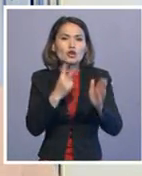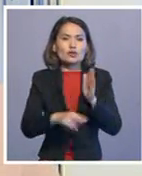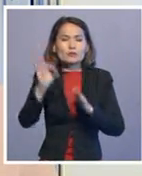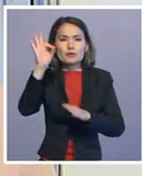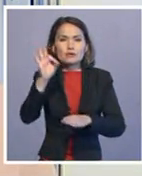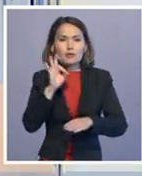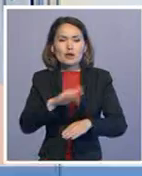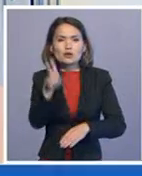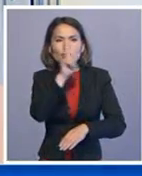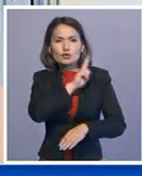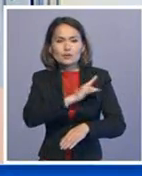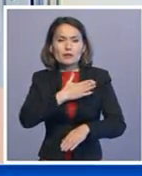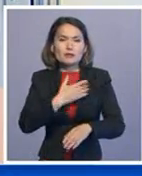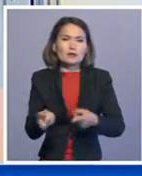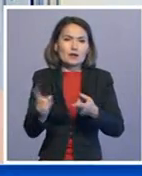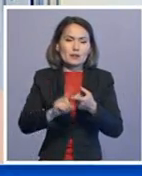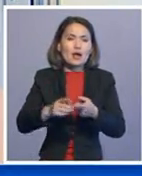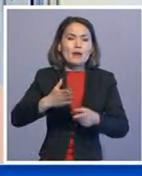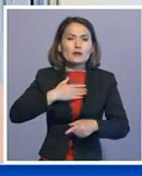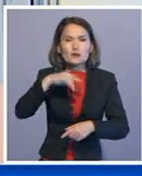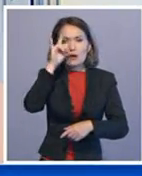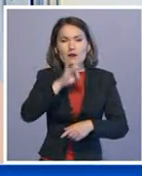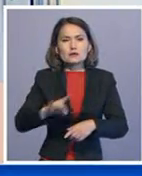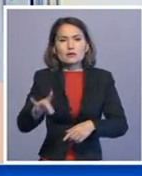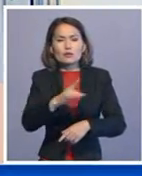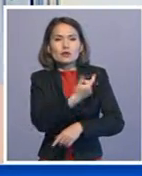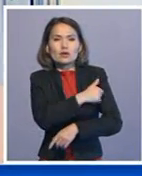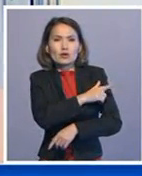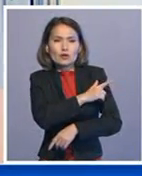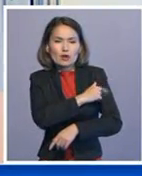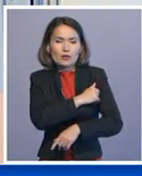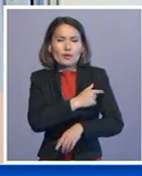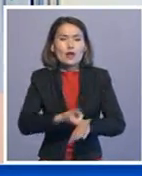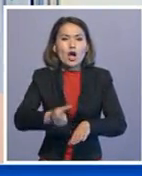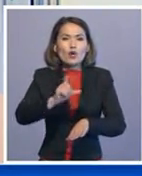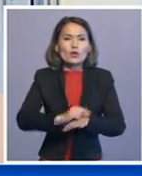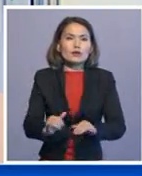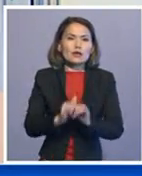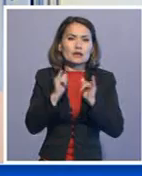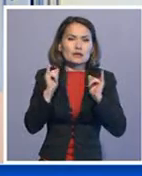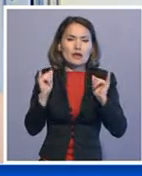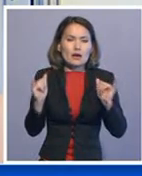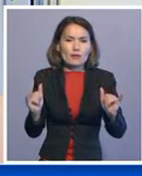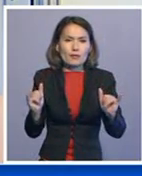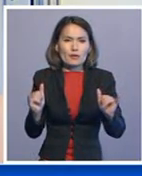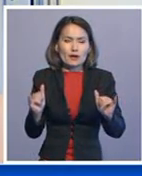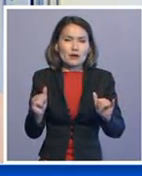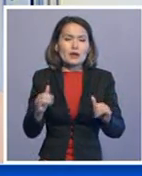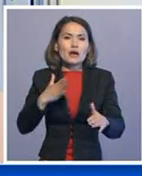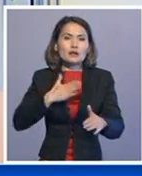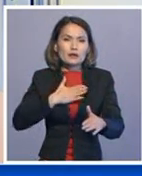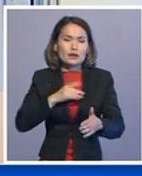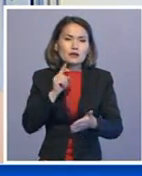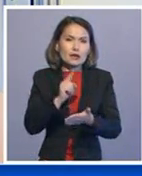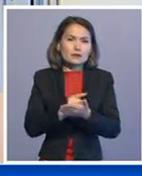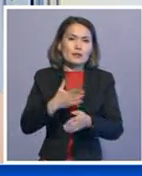болса, біздің елімізде де сол өте дамыған елдердің стандартына жеткіміз келеді, сол жөнінде